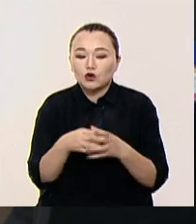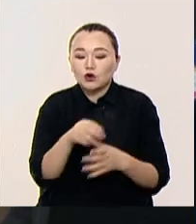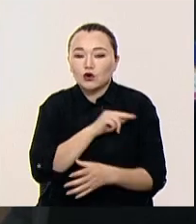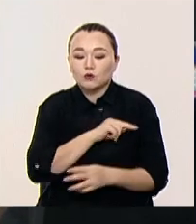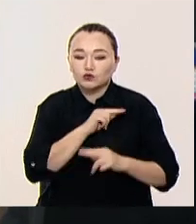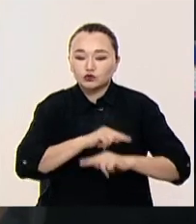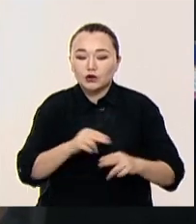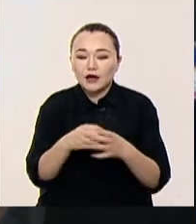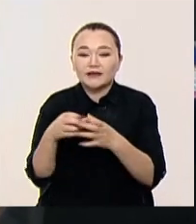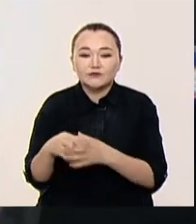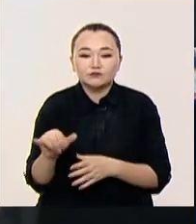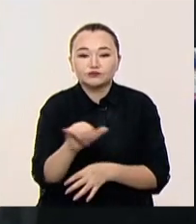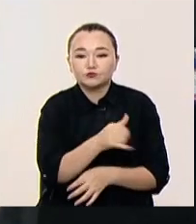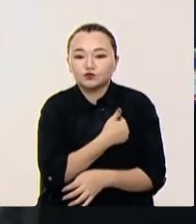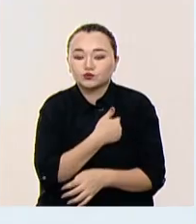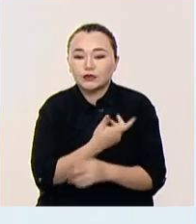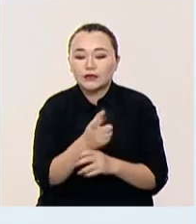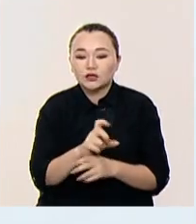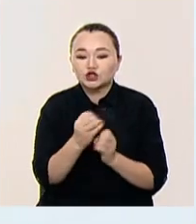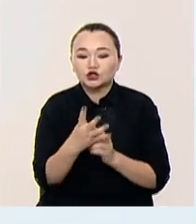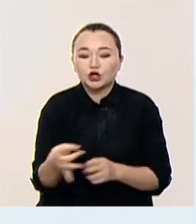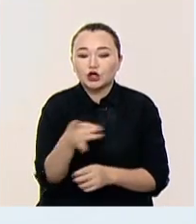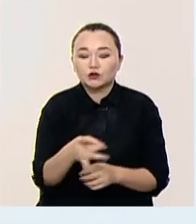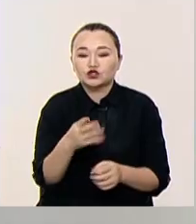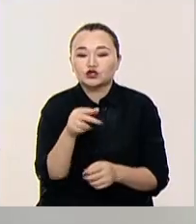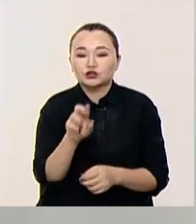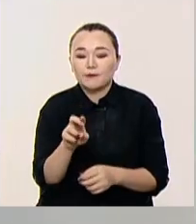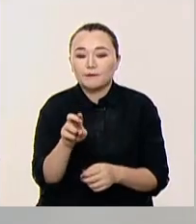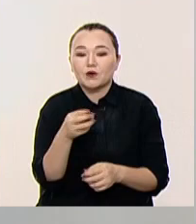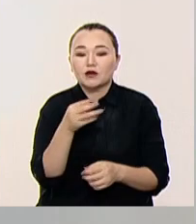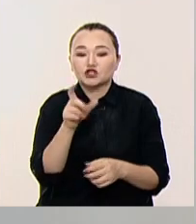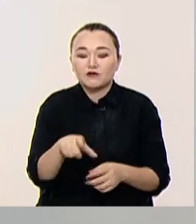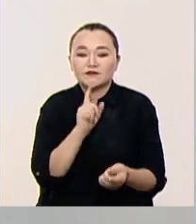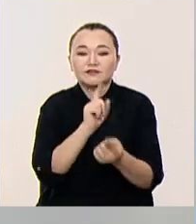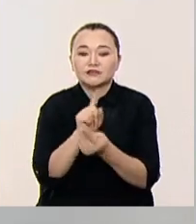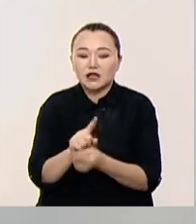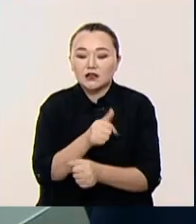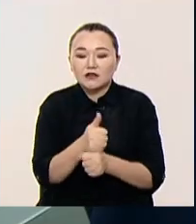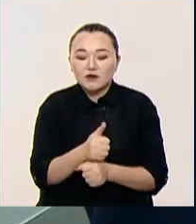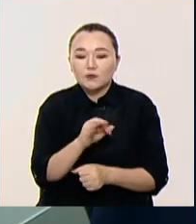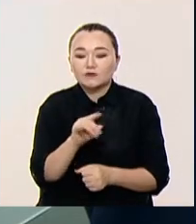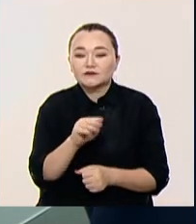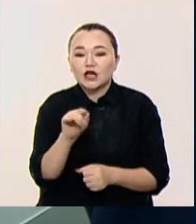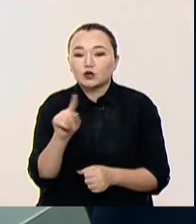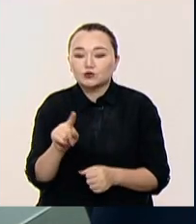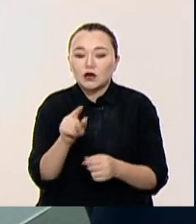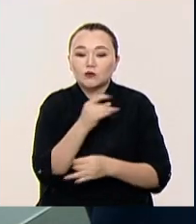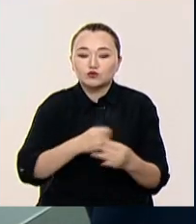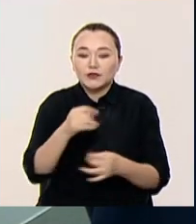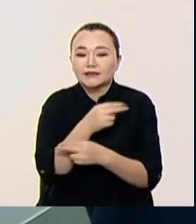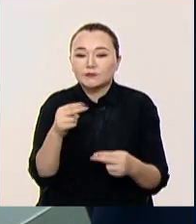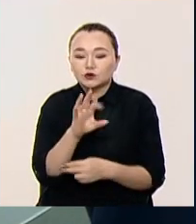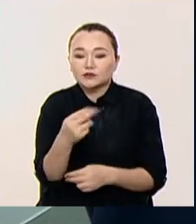в области на сегодняшний день работают уже 14 региональных штабов кандидат провел встречу с главами Профсоюзов и обсудил темы